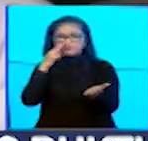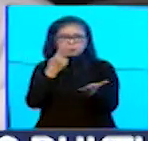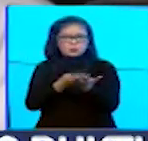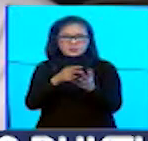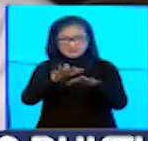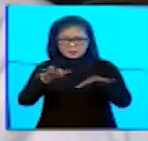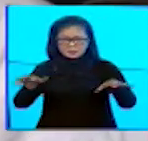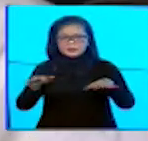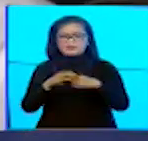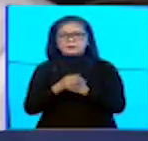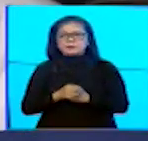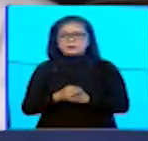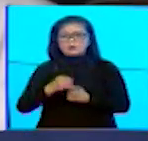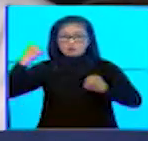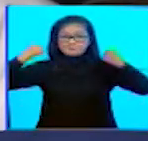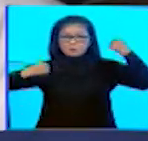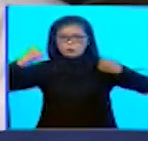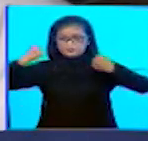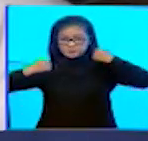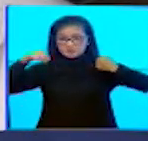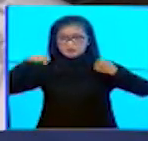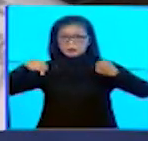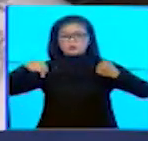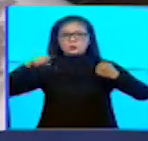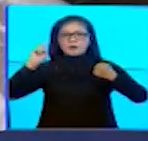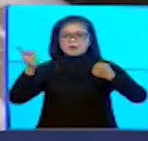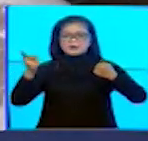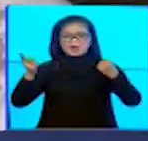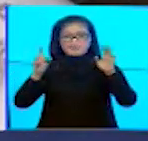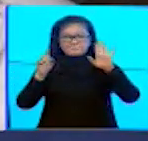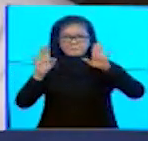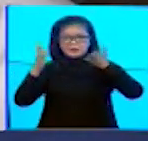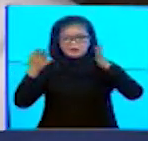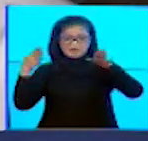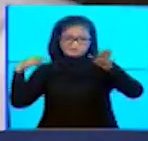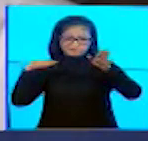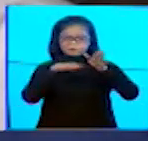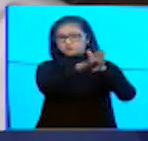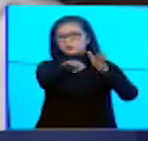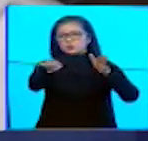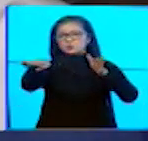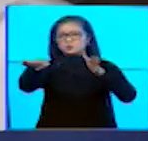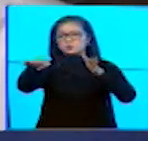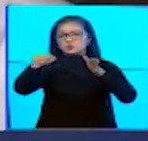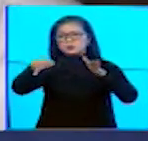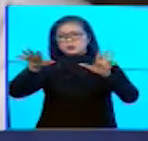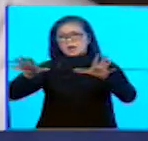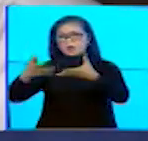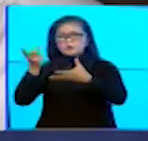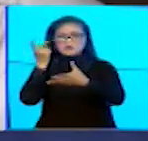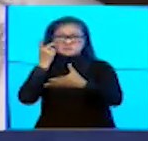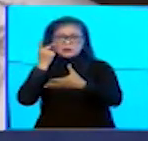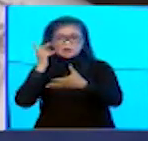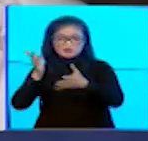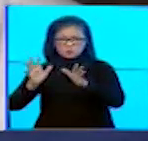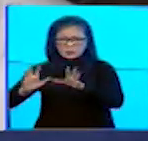Menabrak mobil, malah kemudian menabrak portal itu dan kemudian menabrak pagar, keluar dari Polres. Kemudian kami perintahkan untuk anggota jaga dan beberapa anggota resim